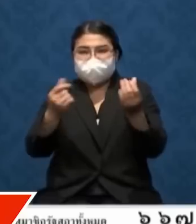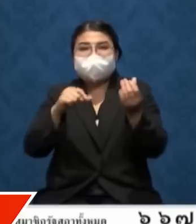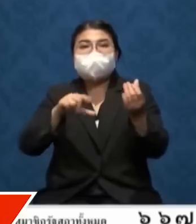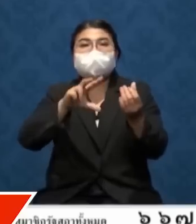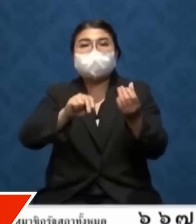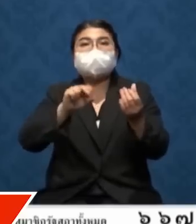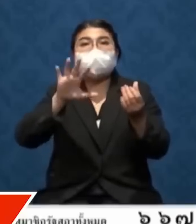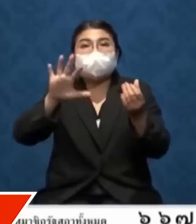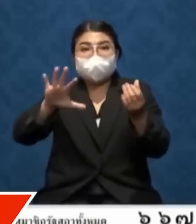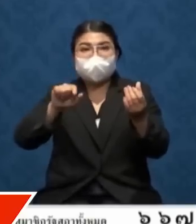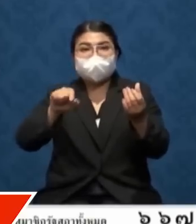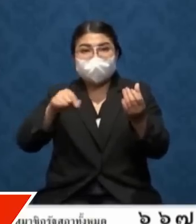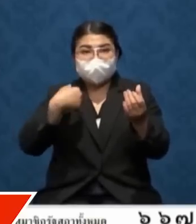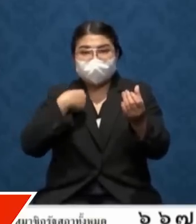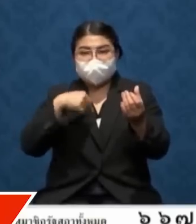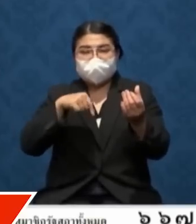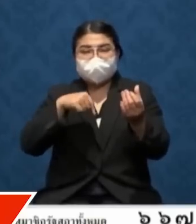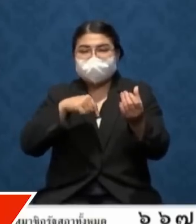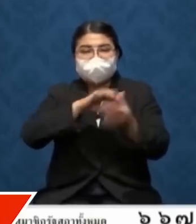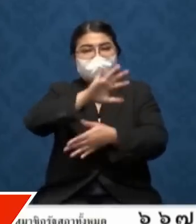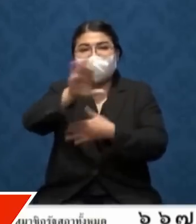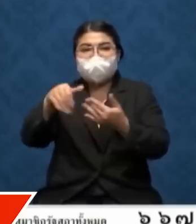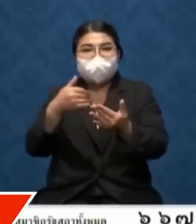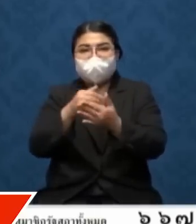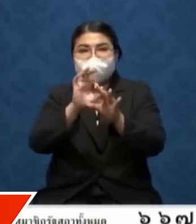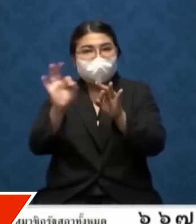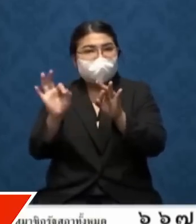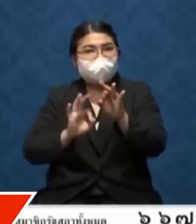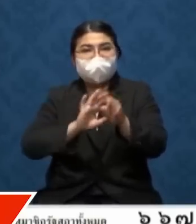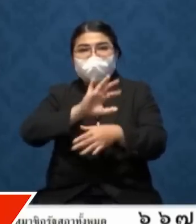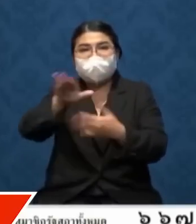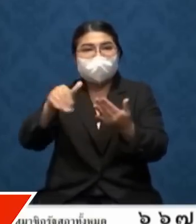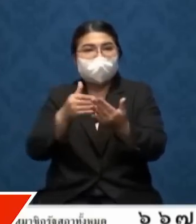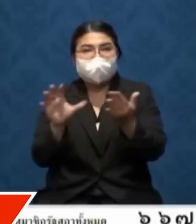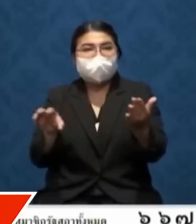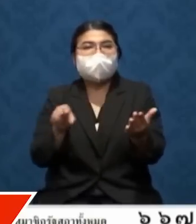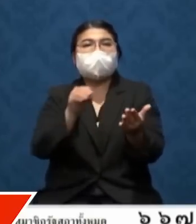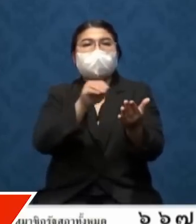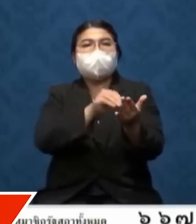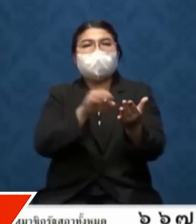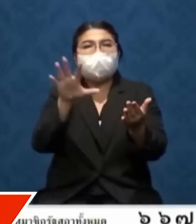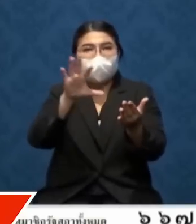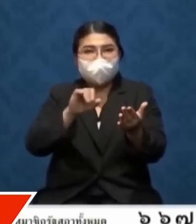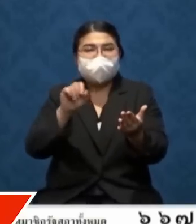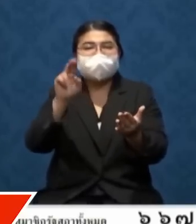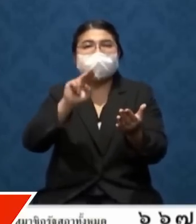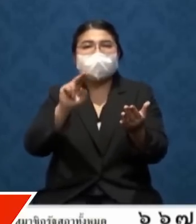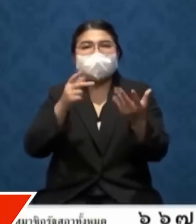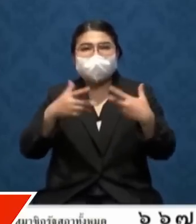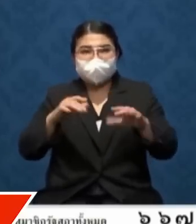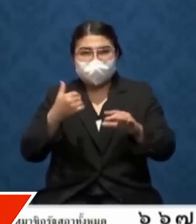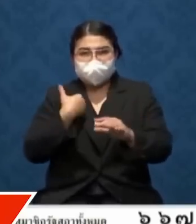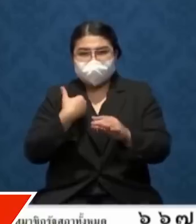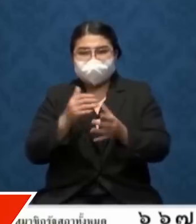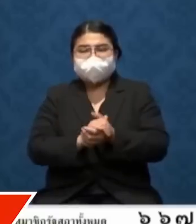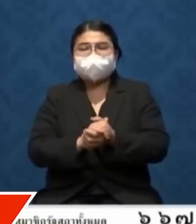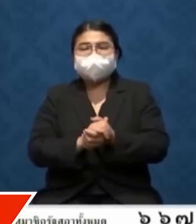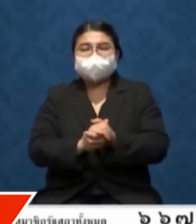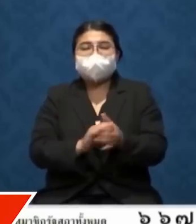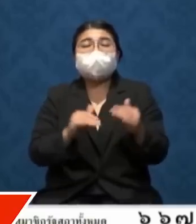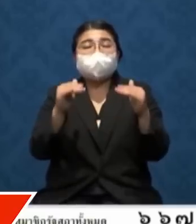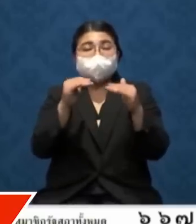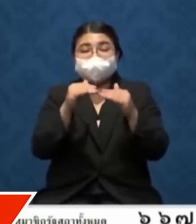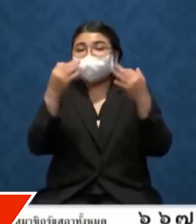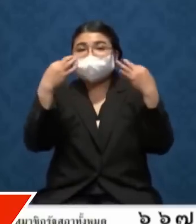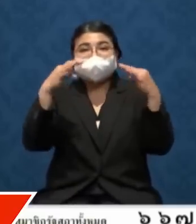นั้นท่านจะนำทั้หมดมาใช้และโยเพราอย่ยิ่งหรกปการศิธิกและเสรีภาพของพี่น้องสอมวชน